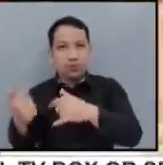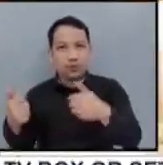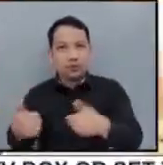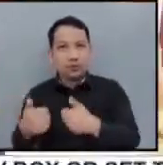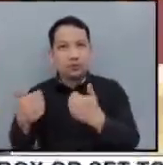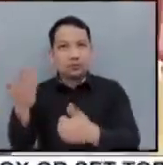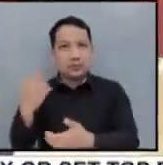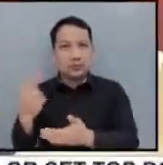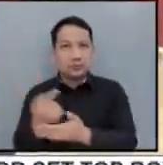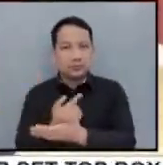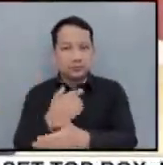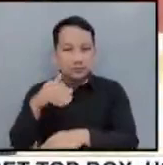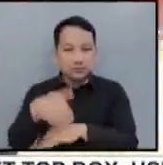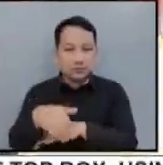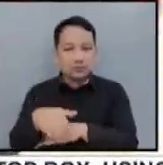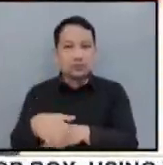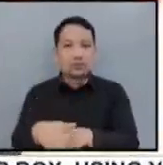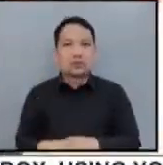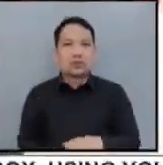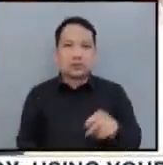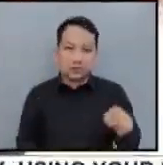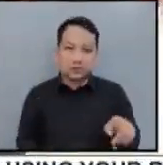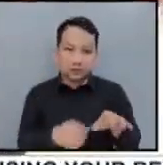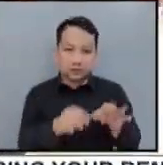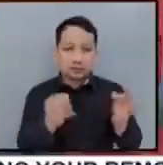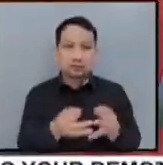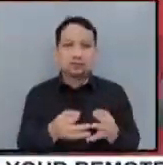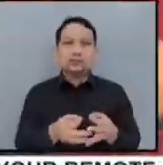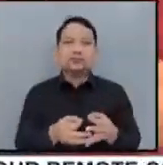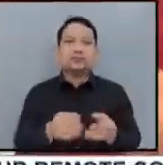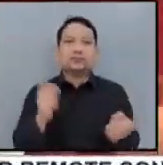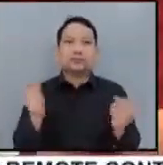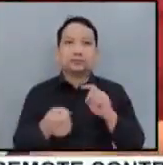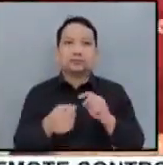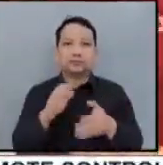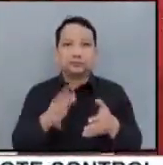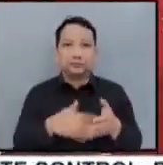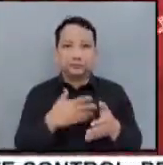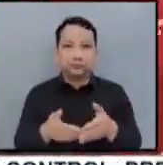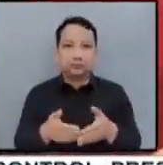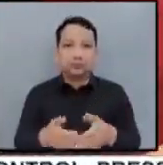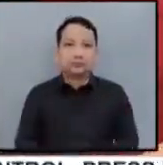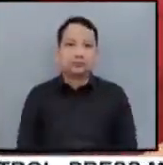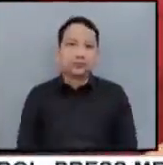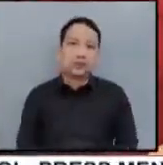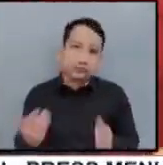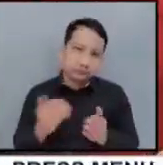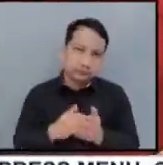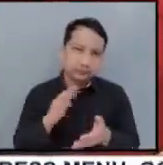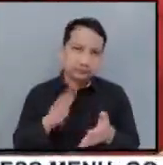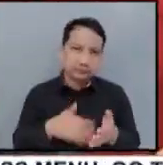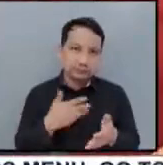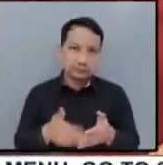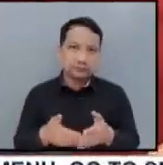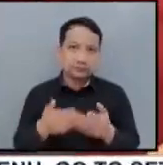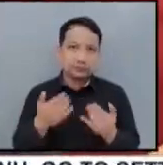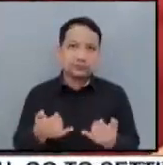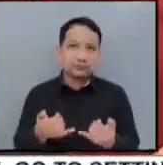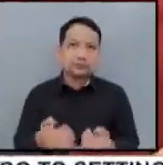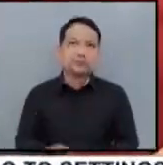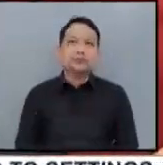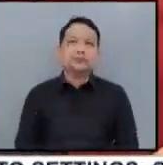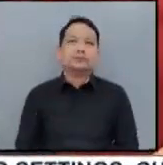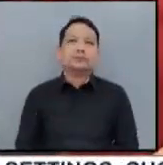gabi, na-stranded at na-rebook ang kanilang flight. Nag-rebook na lang kami for this today. But